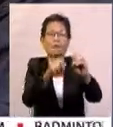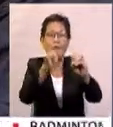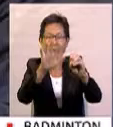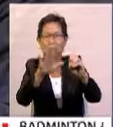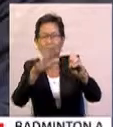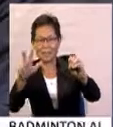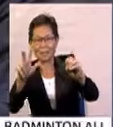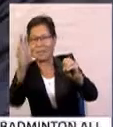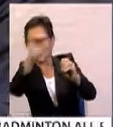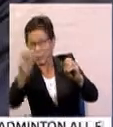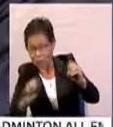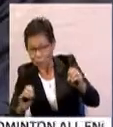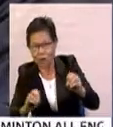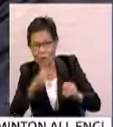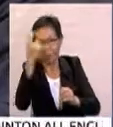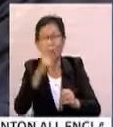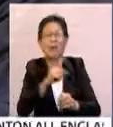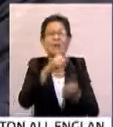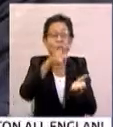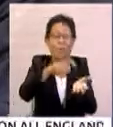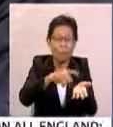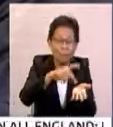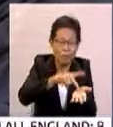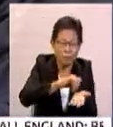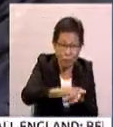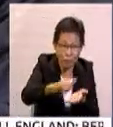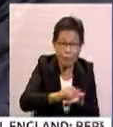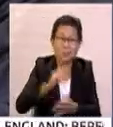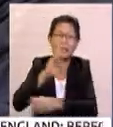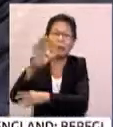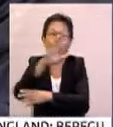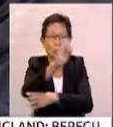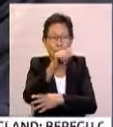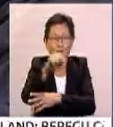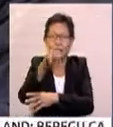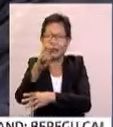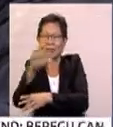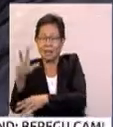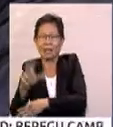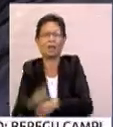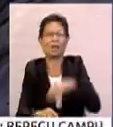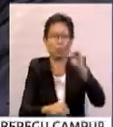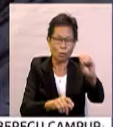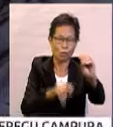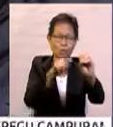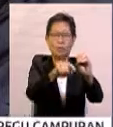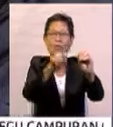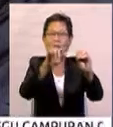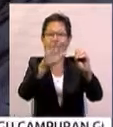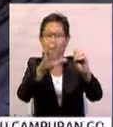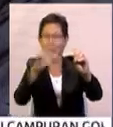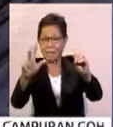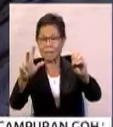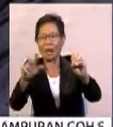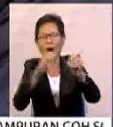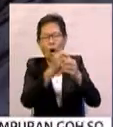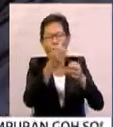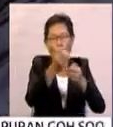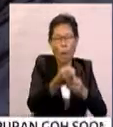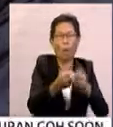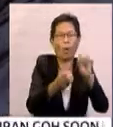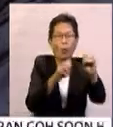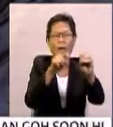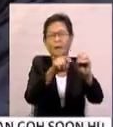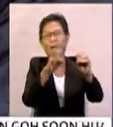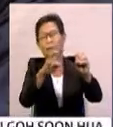0.53 kerana ada Fe jaminan 0.63 tapi 0.53 atau 0.63 pun sudah